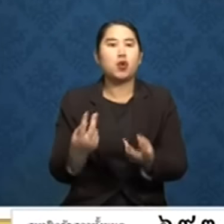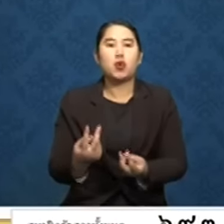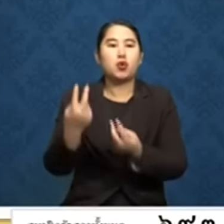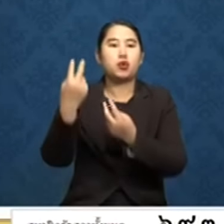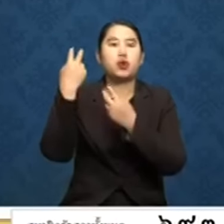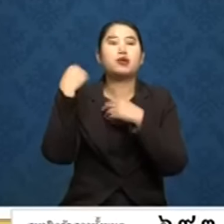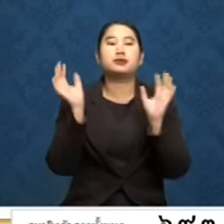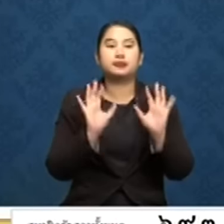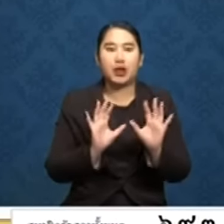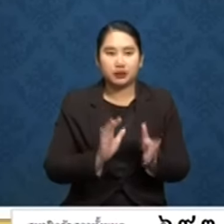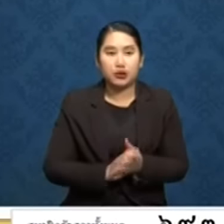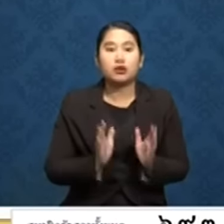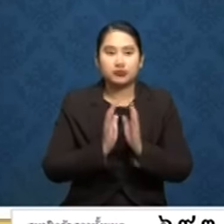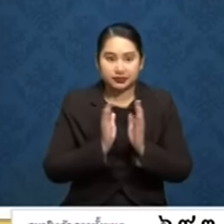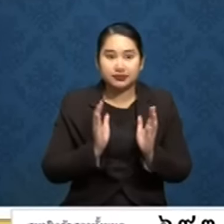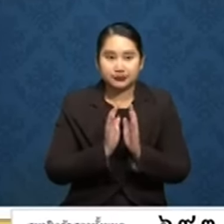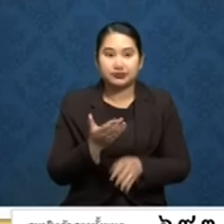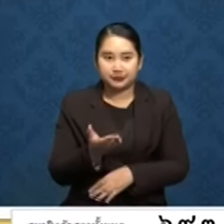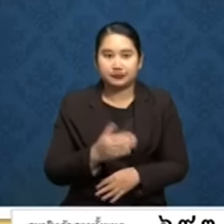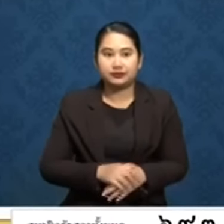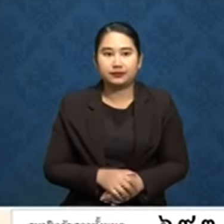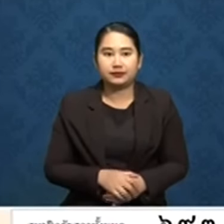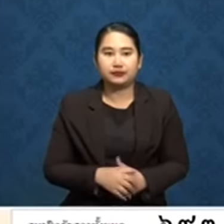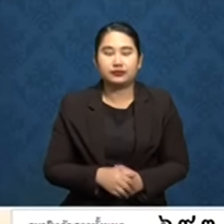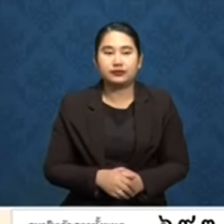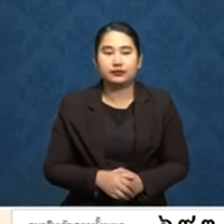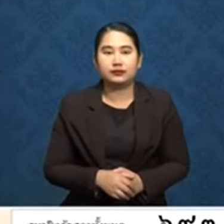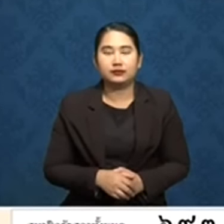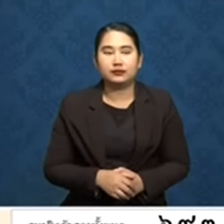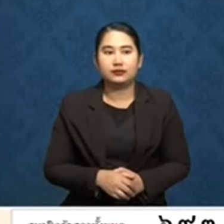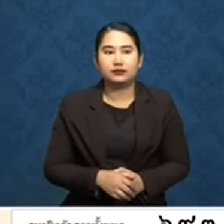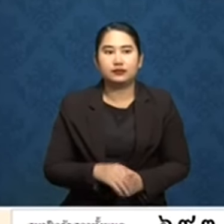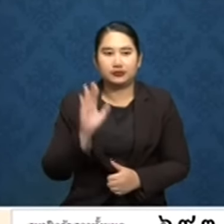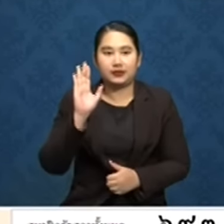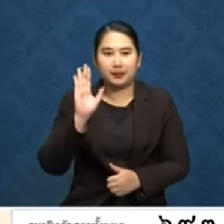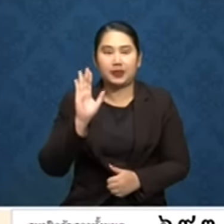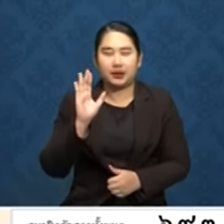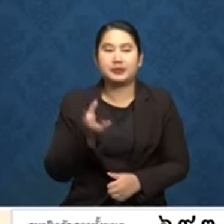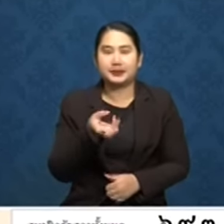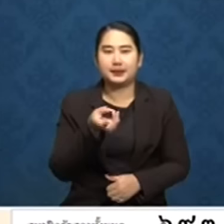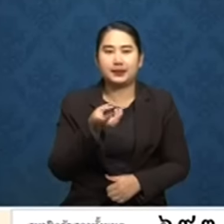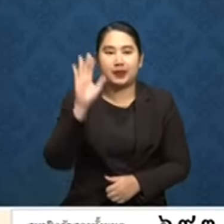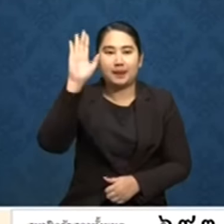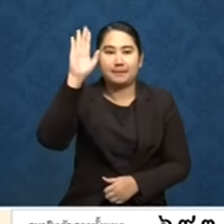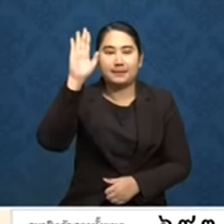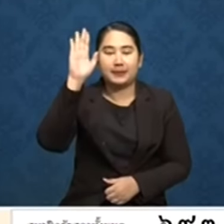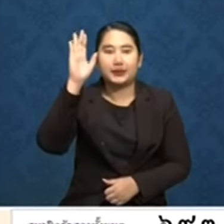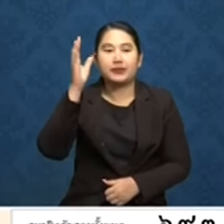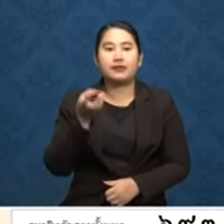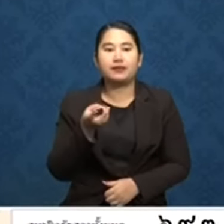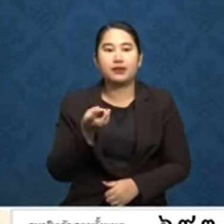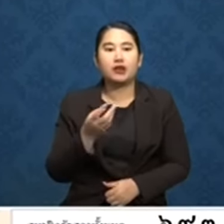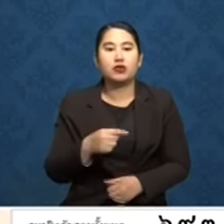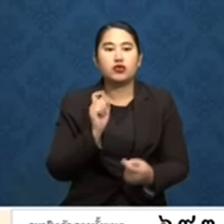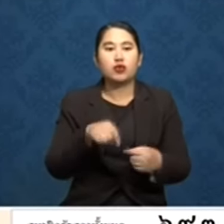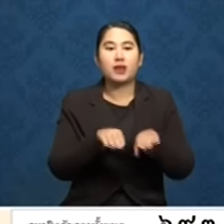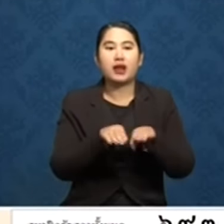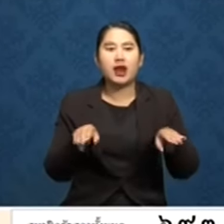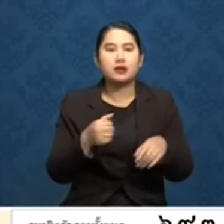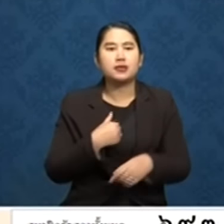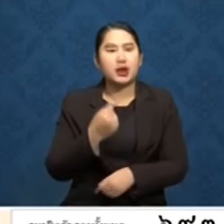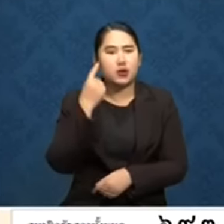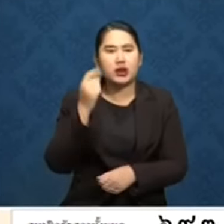ครับครับขอบคุณครับรุ่นดอนต่อเลยครับรุ่นดอนต่อครับ คือท่านประธานครับผมขออนุญาตจริงครับในการยกมือท่านจะเป็นการวางมาตรฐานที่เ